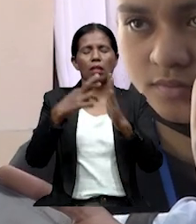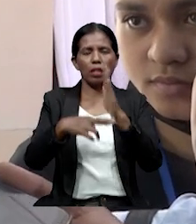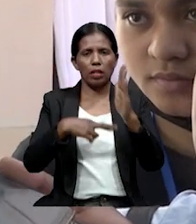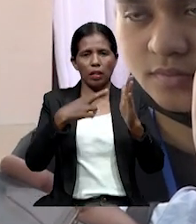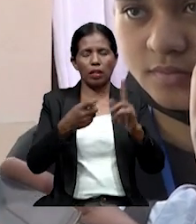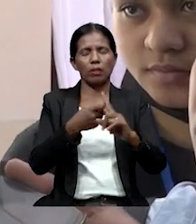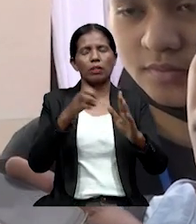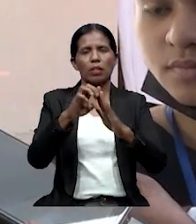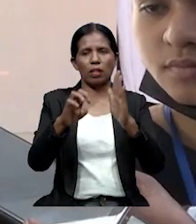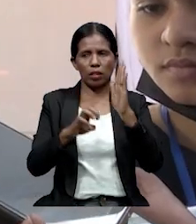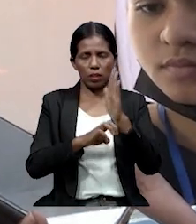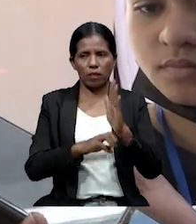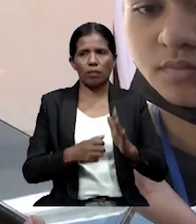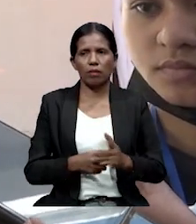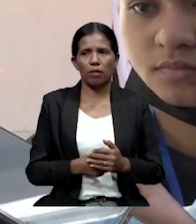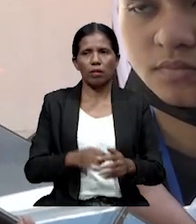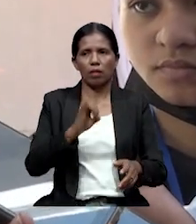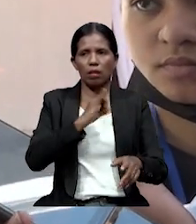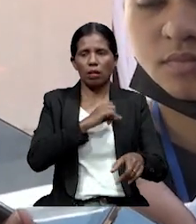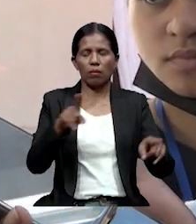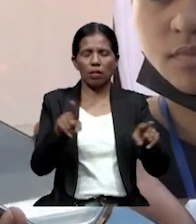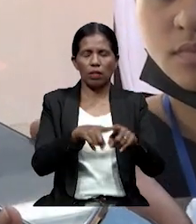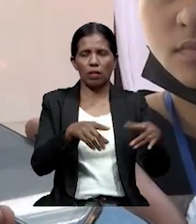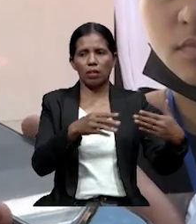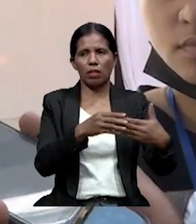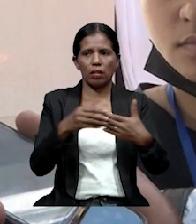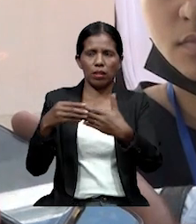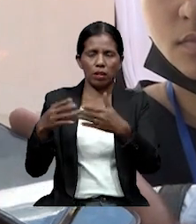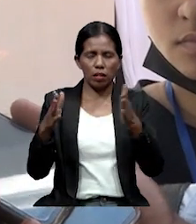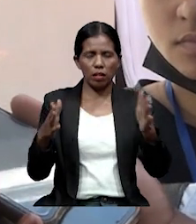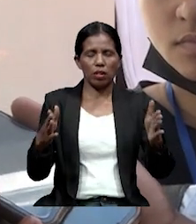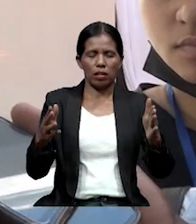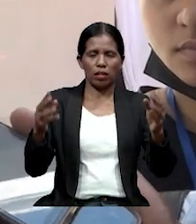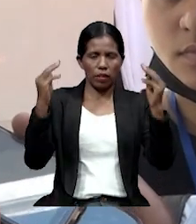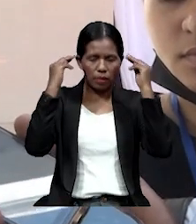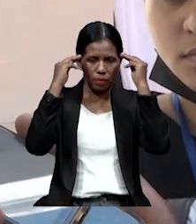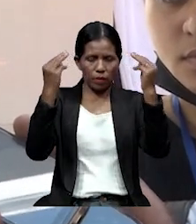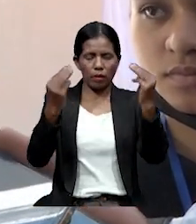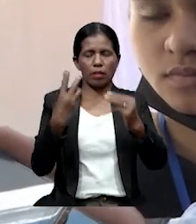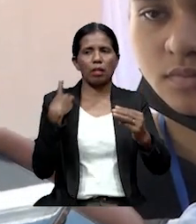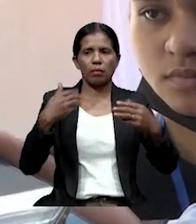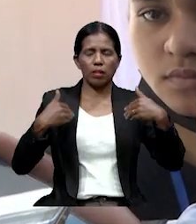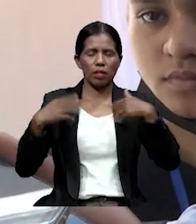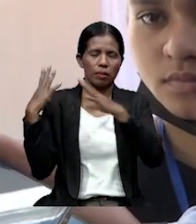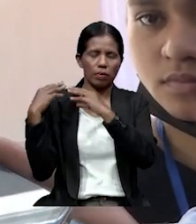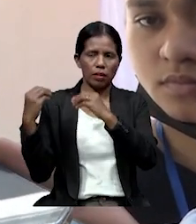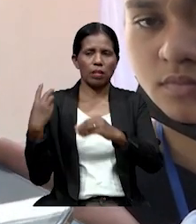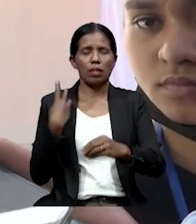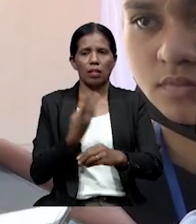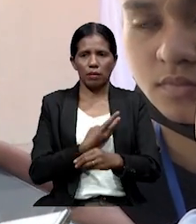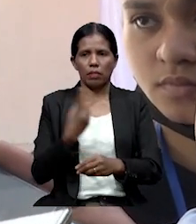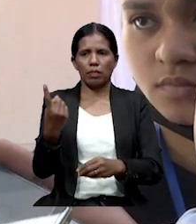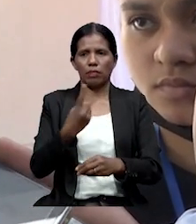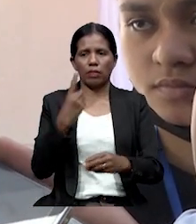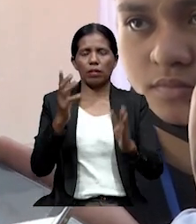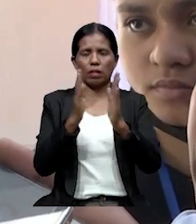hisi stadu itu nebe ber. Hal nudar leader religi muslimanu, amnya esperansa bor. Ya amina fatin,